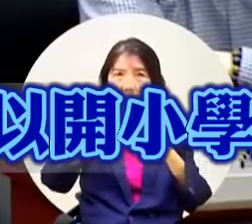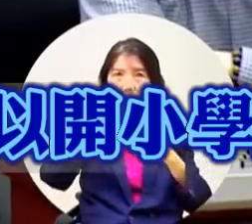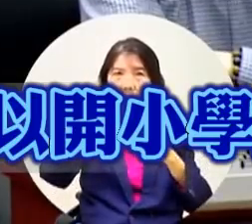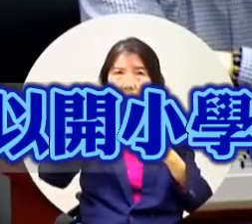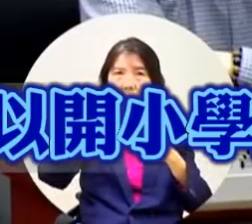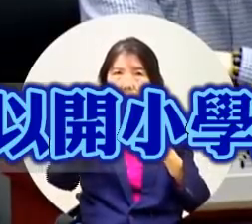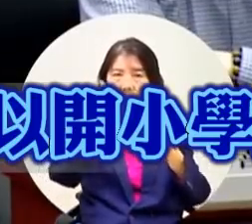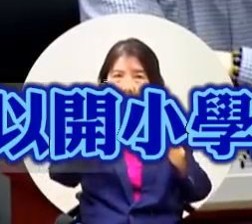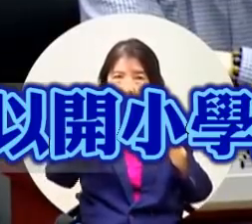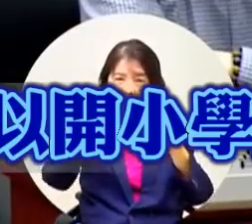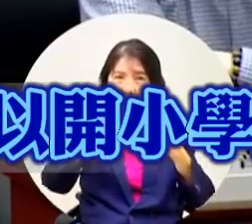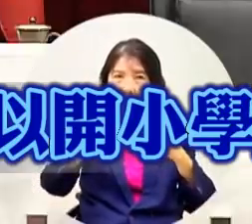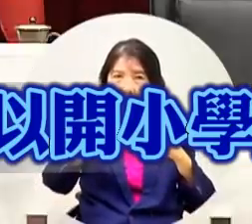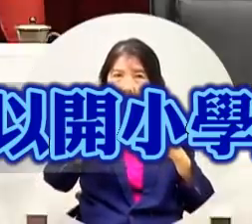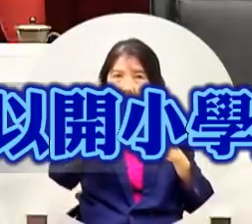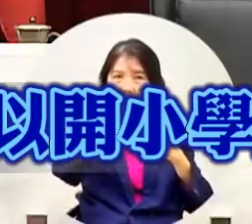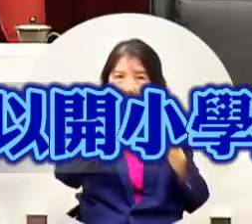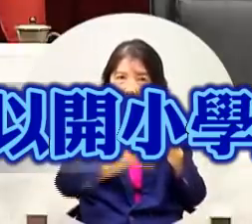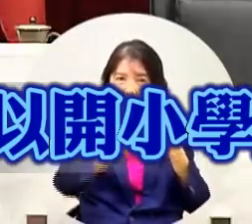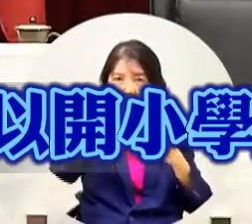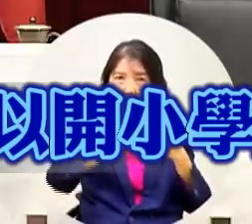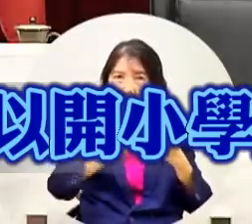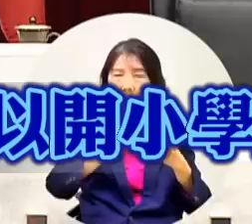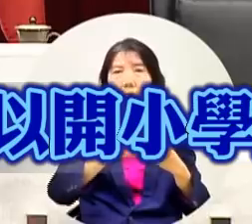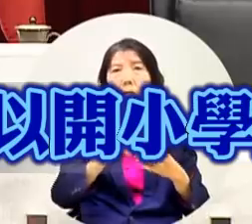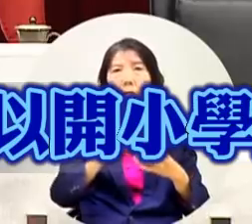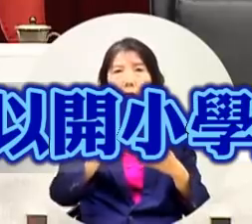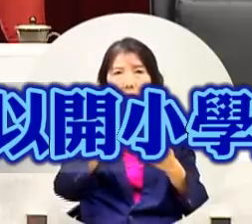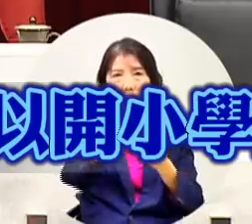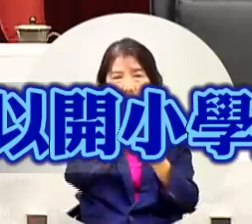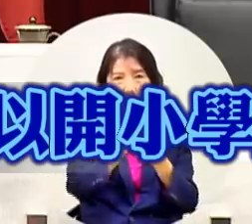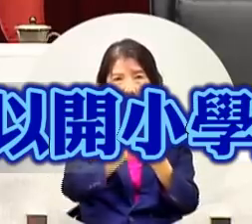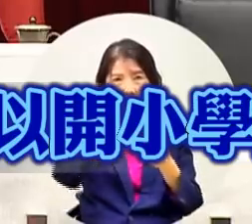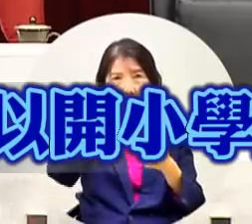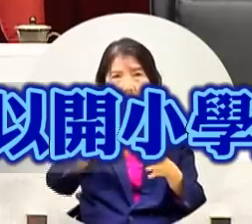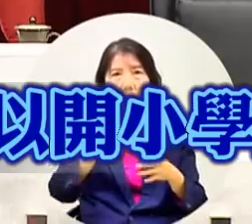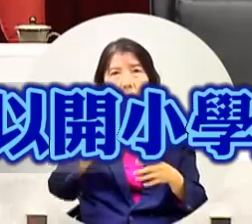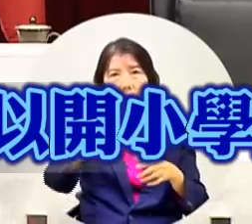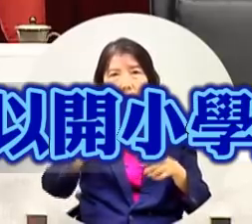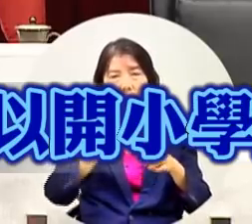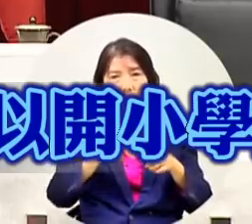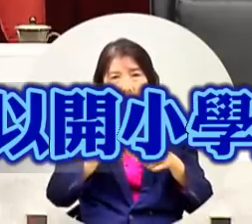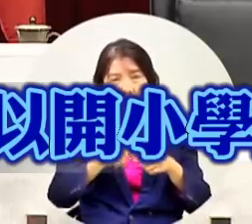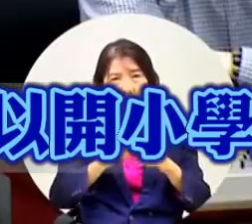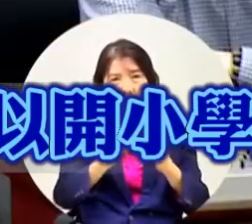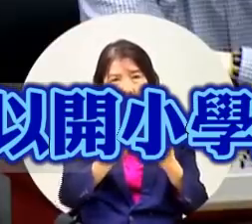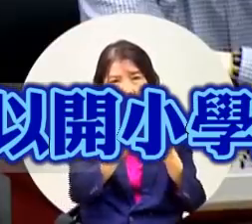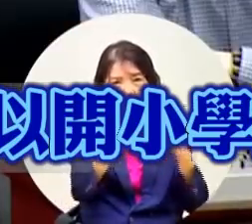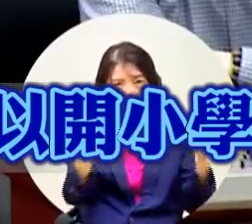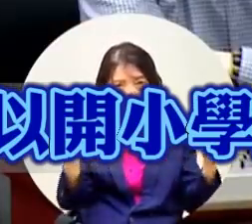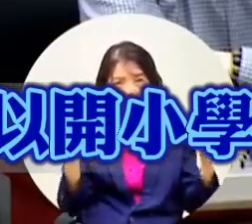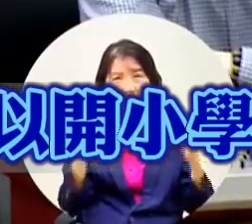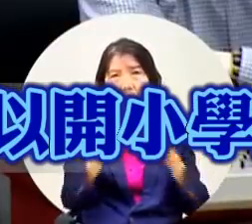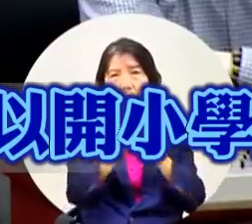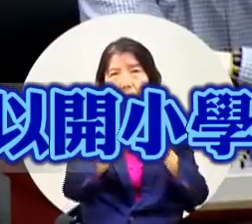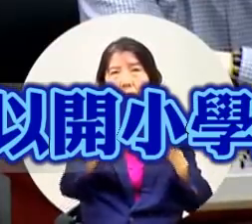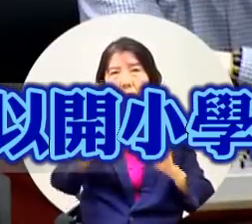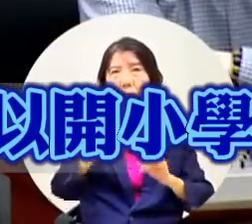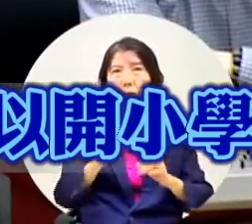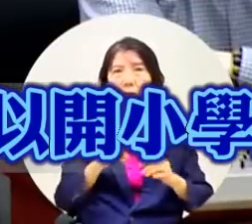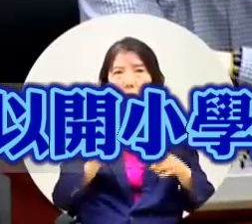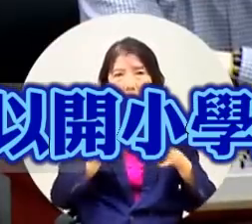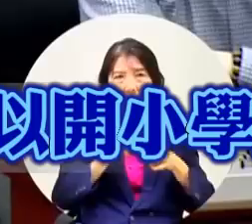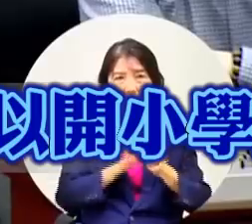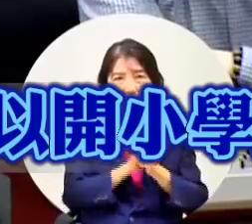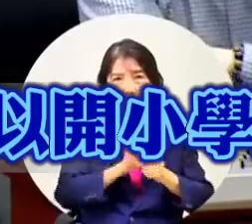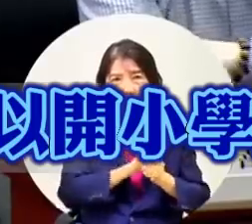汇编。 您激动的，你还蛮讲什么议事规则？ 议长，我希望心中不要围墙，我们希望爱与包容，我们希望好好来。